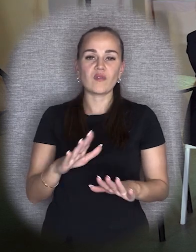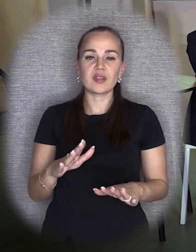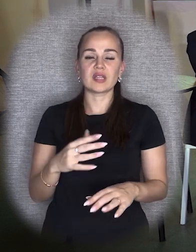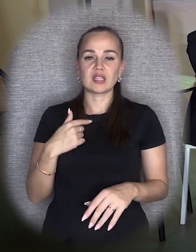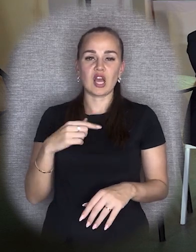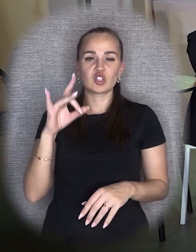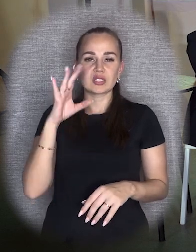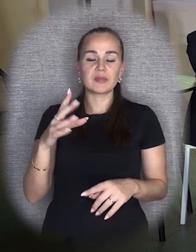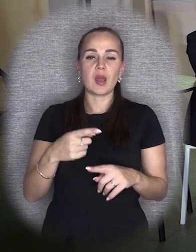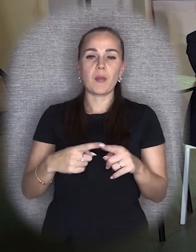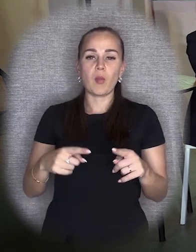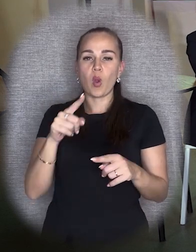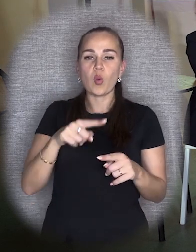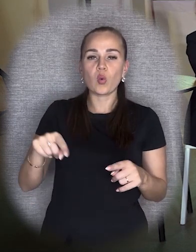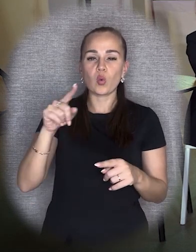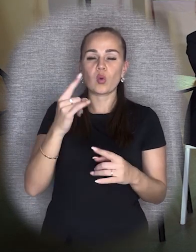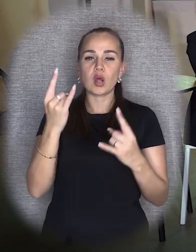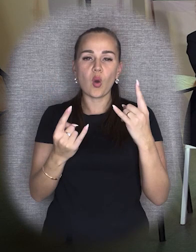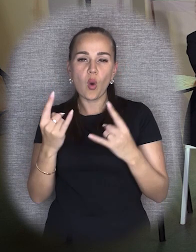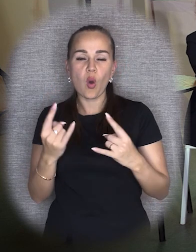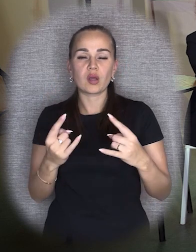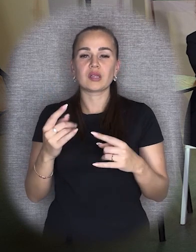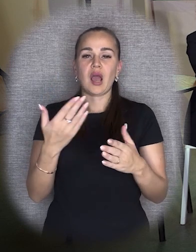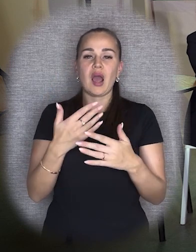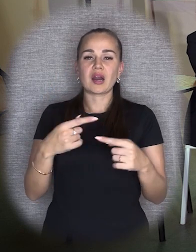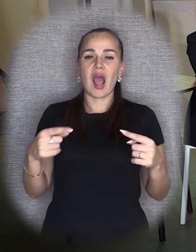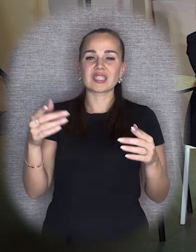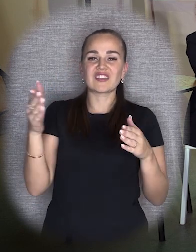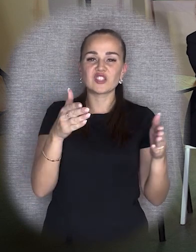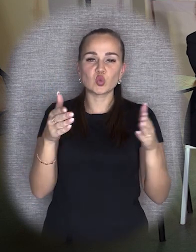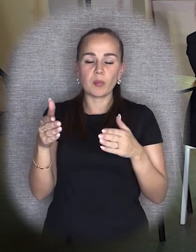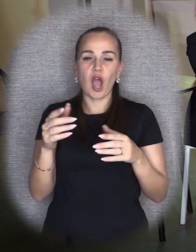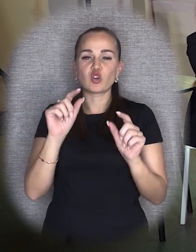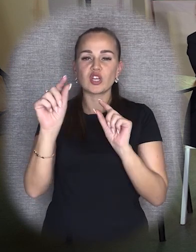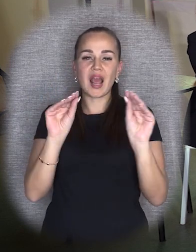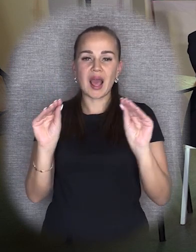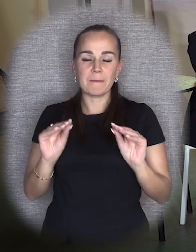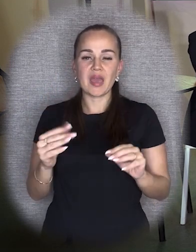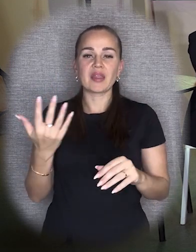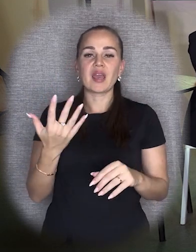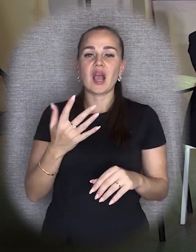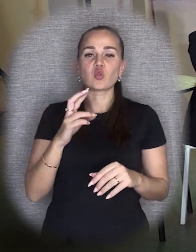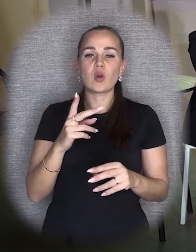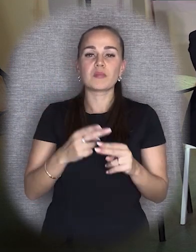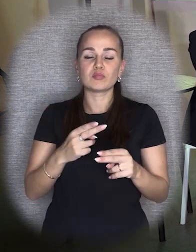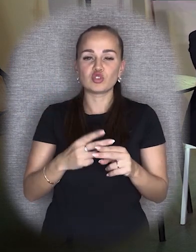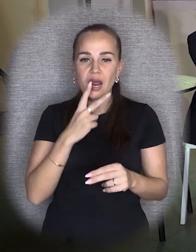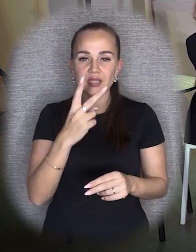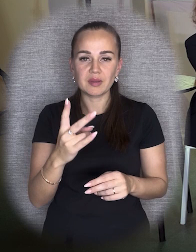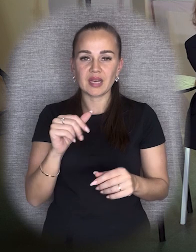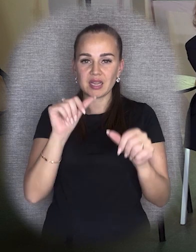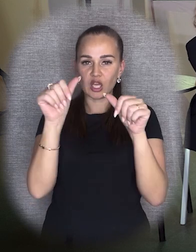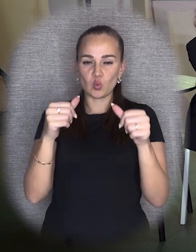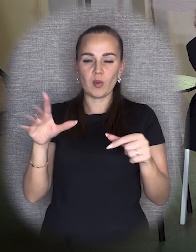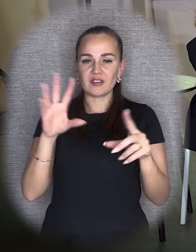полукруглых окон, ни каких-либо других выступающих элементов, которые бы отвлекали от скульптуры.